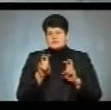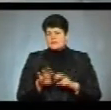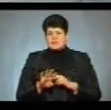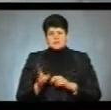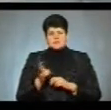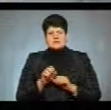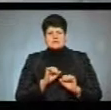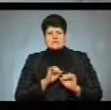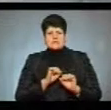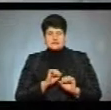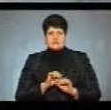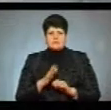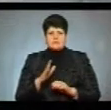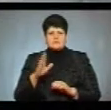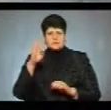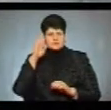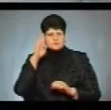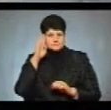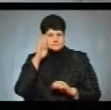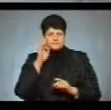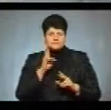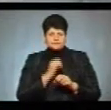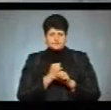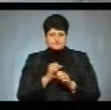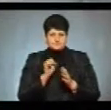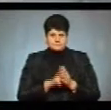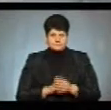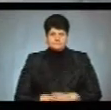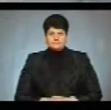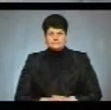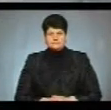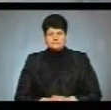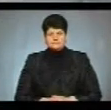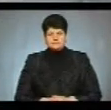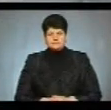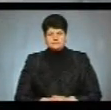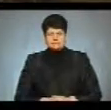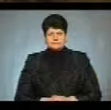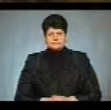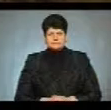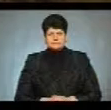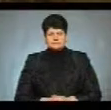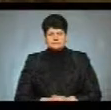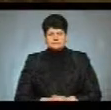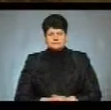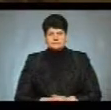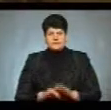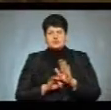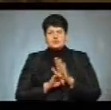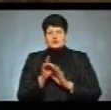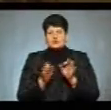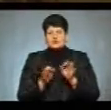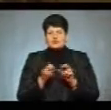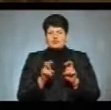з'явилися захисники підозрюваних Петра Лукача та Олександра Дегтяра. Детальніше у сюжеті Любові Гадомської. Початку